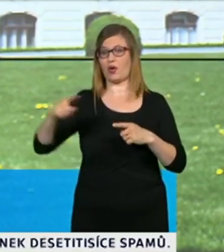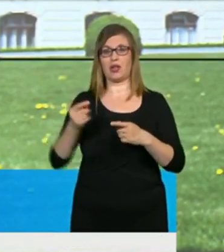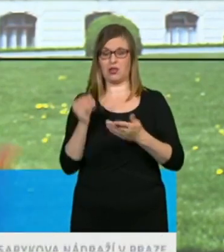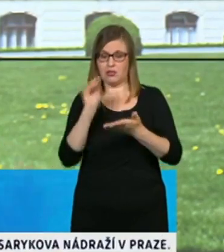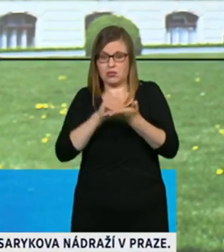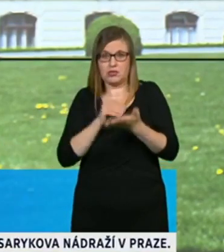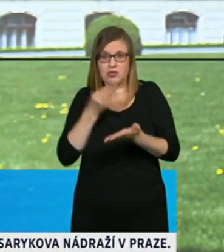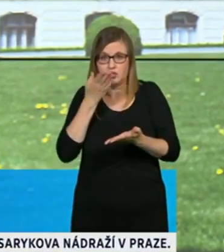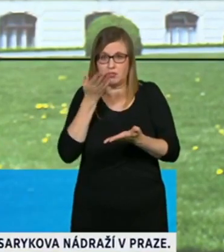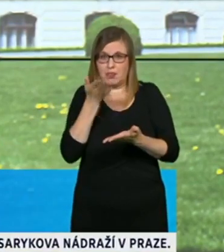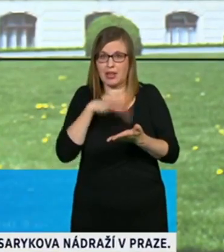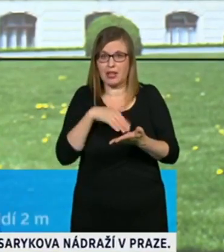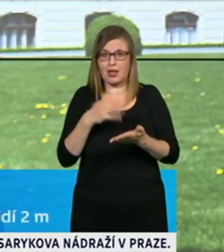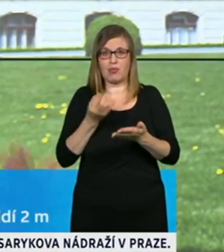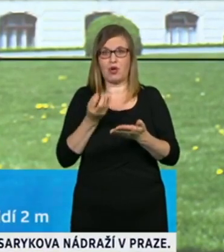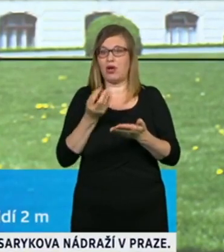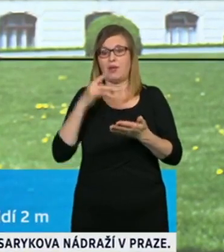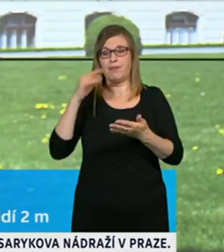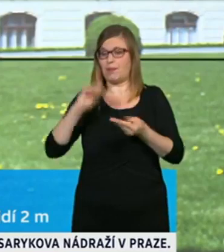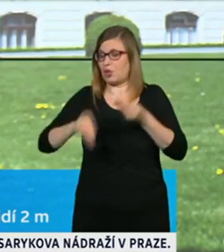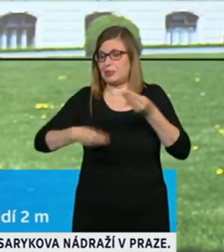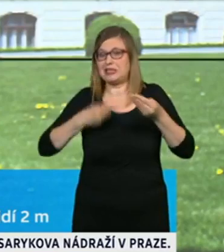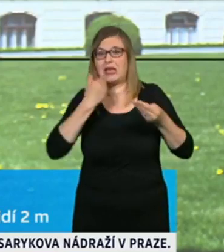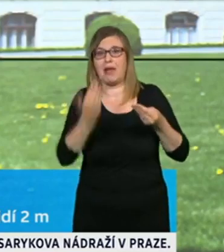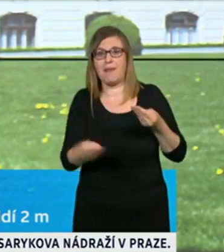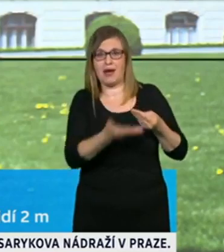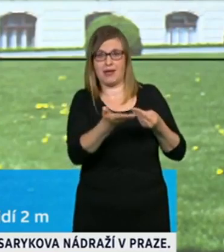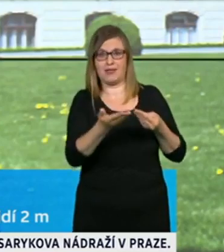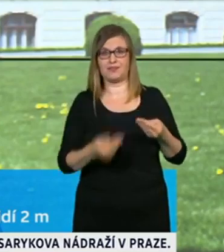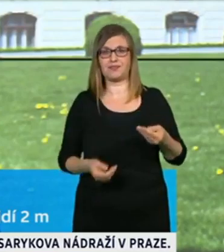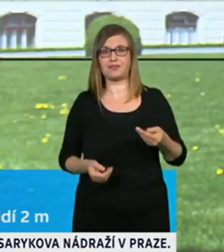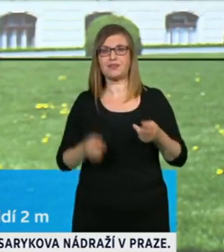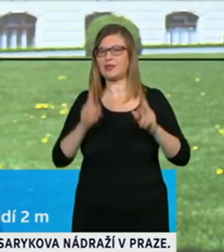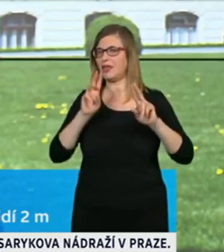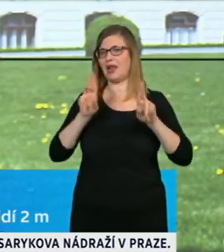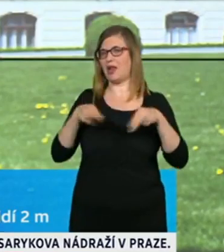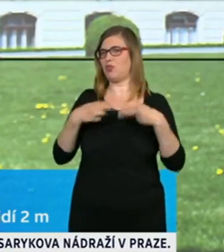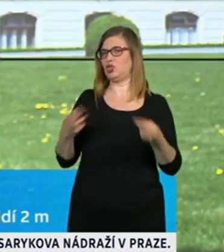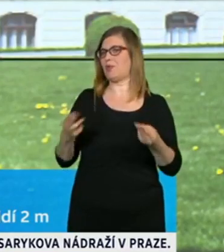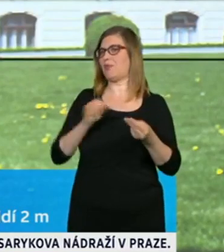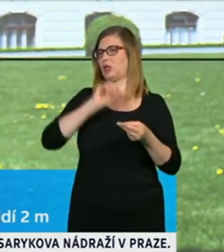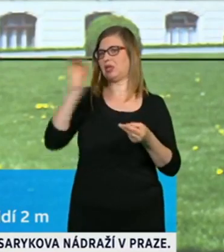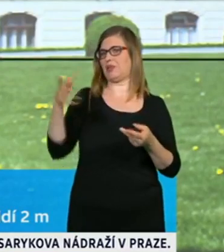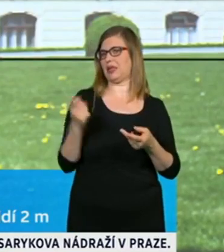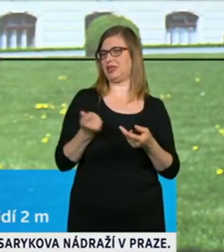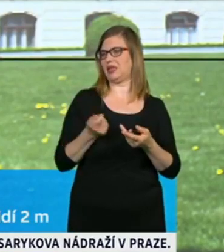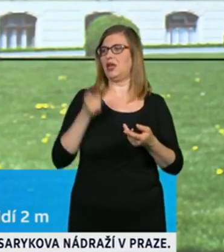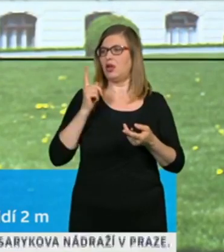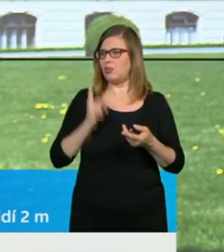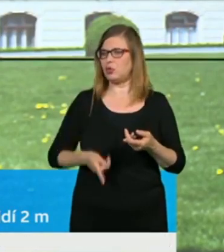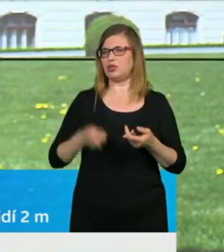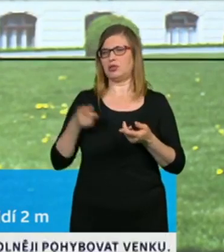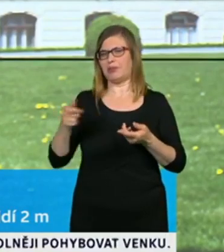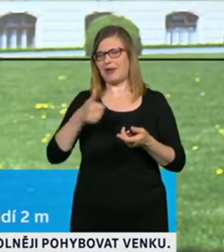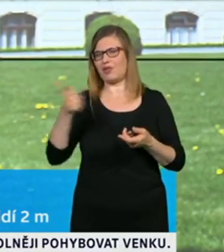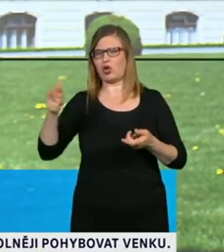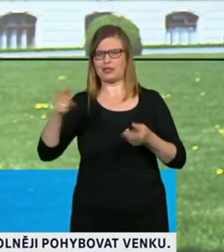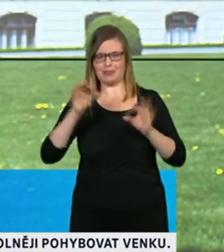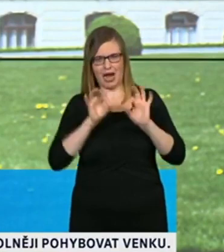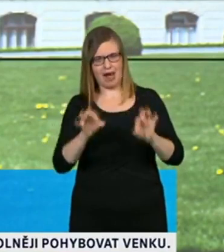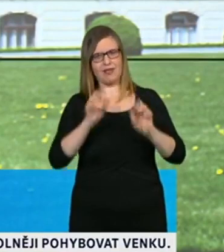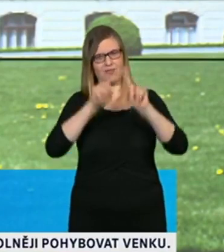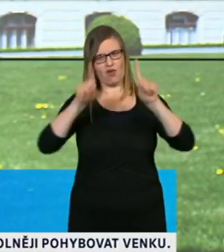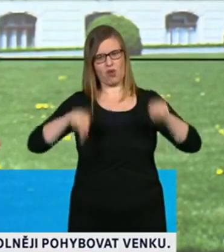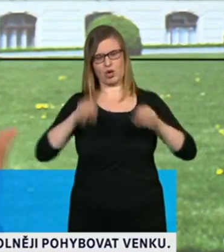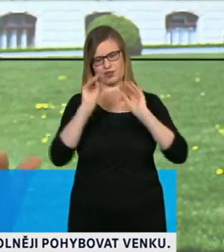špatně. Nepodepsal to. Já vím, že někdo může říct, tak můžete proplatit bez podpisu. Nezlobte se, není možné, aby prostě úřad proplácel prostě bez podpisu,